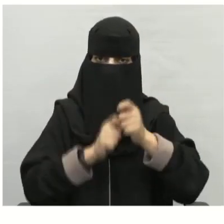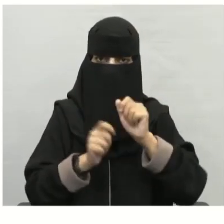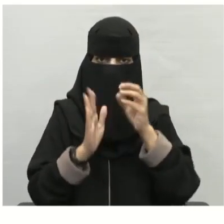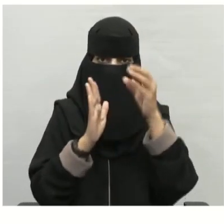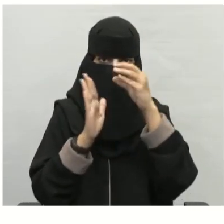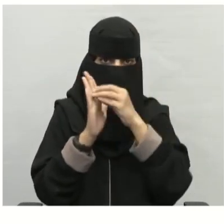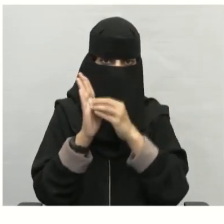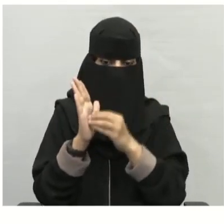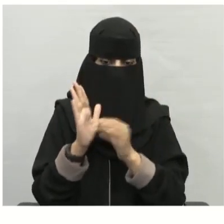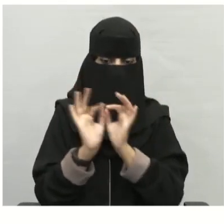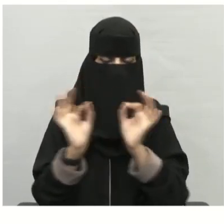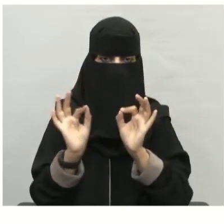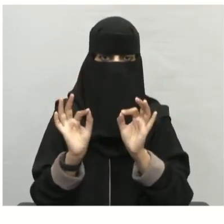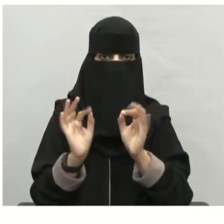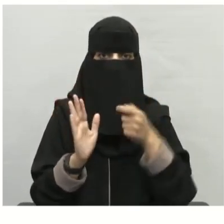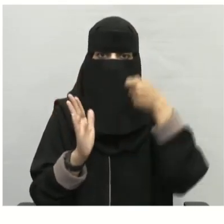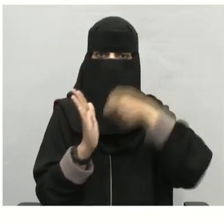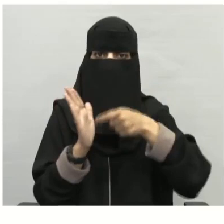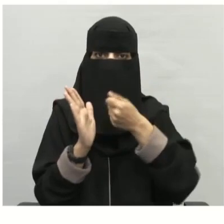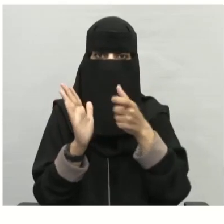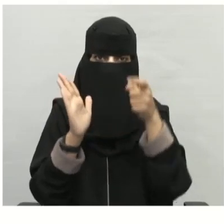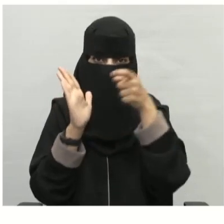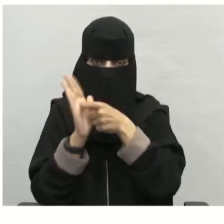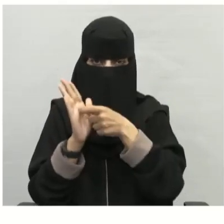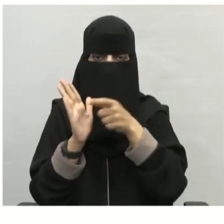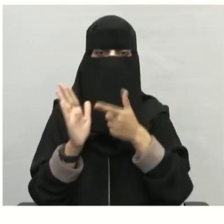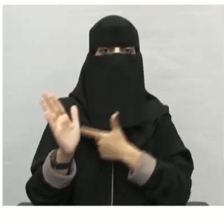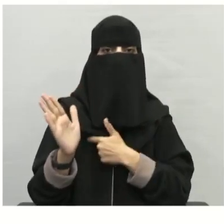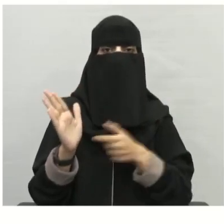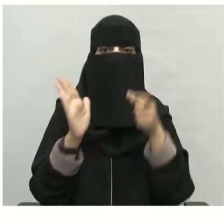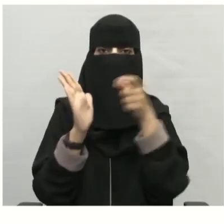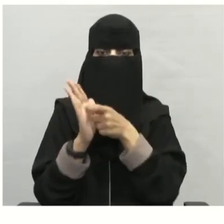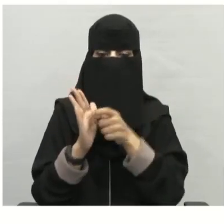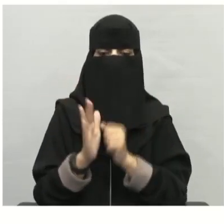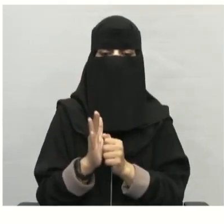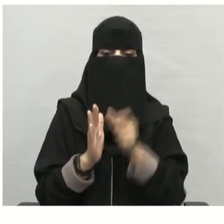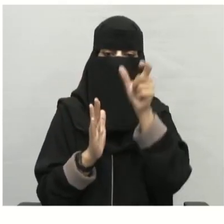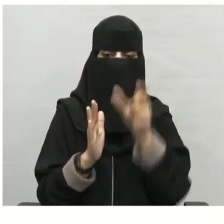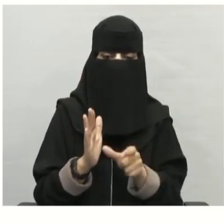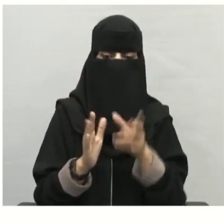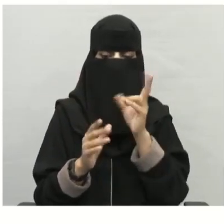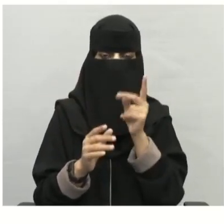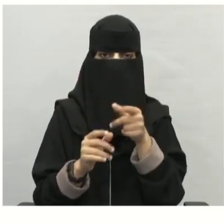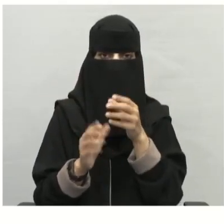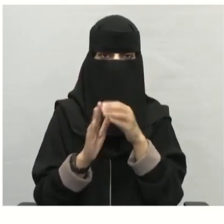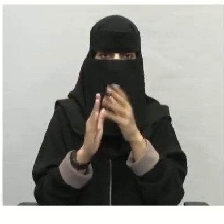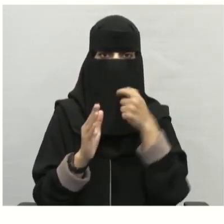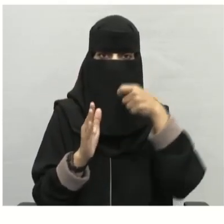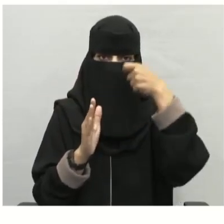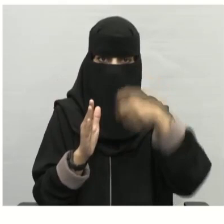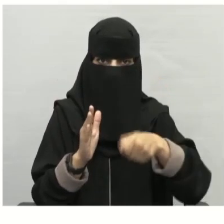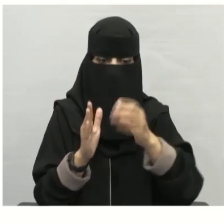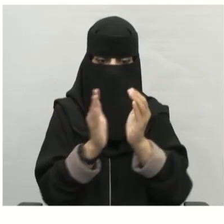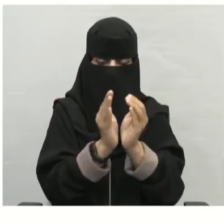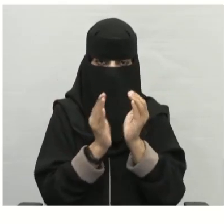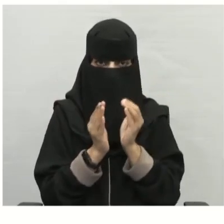المستخدمه في التركيب سعر المنتج واسم المنتج من حقوق المستهلك ايضا في شراء او عند